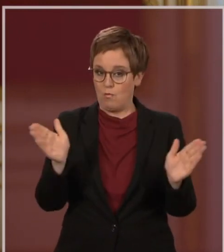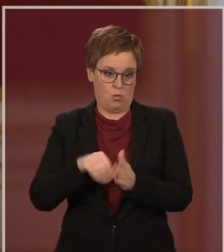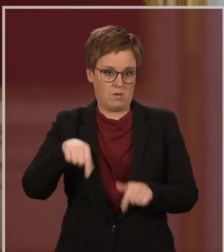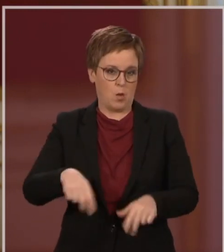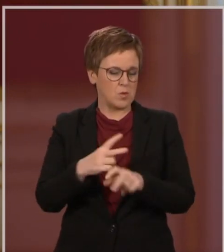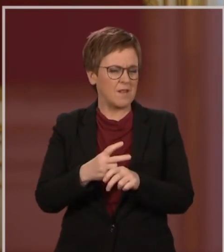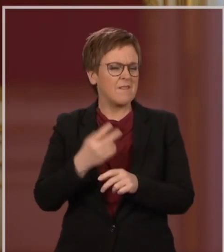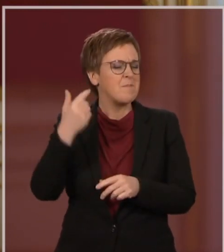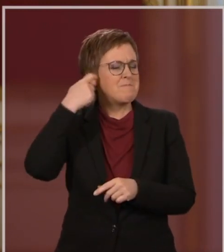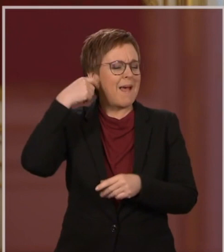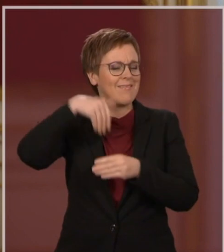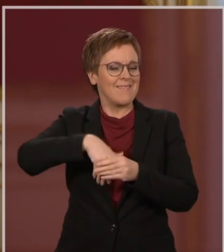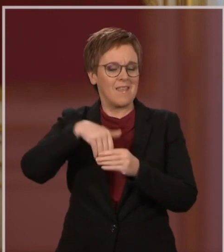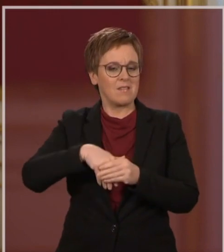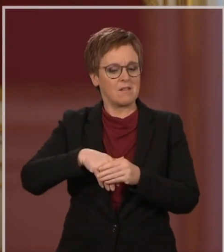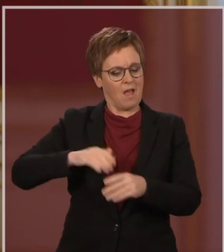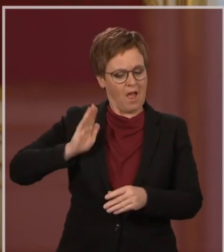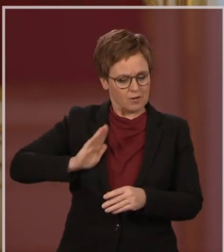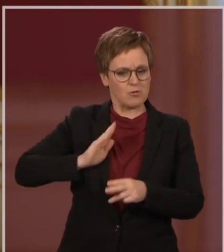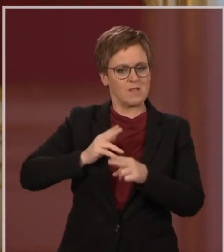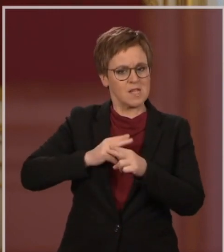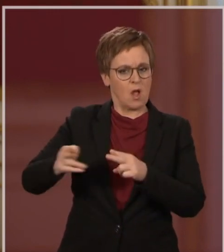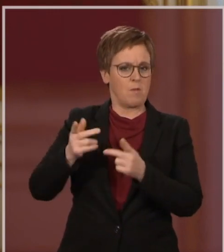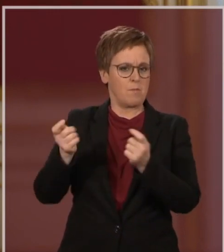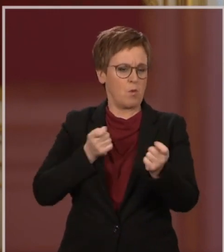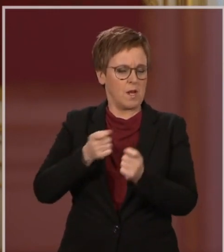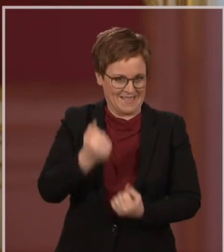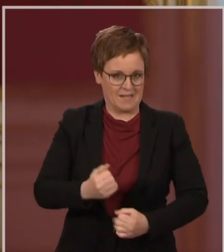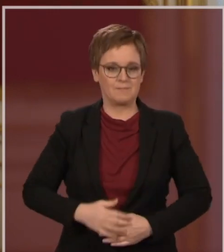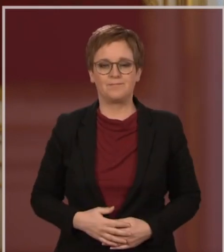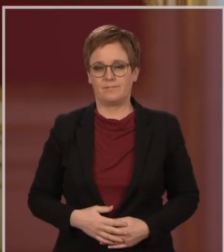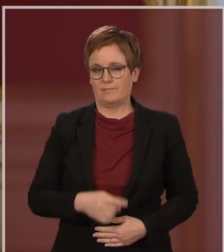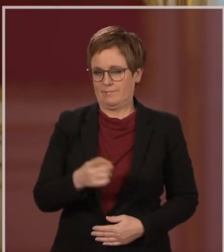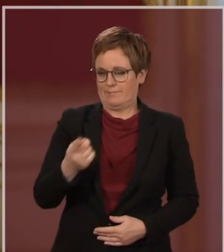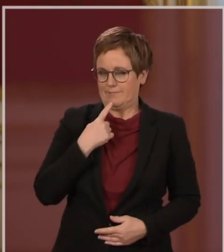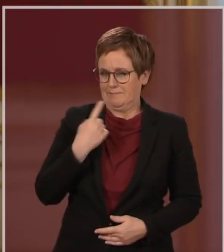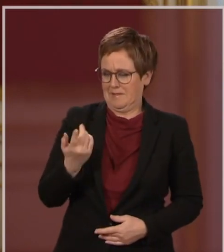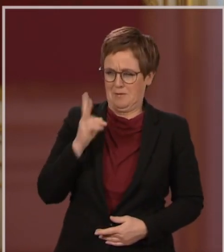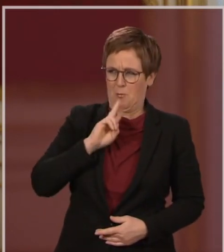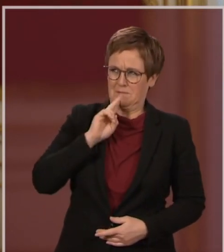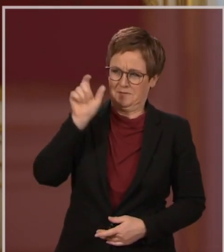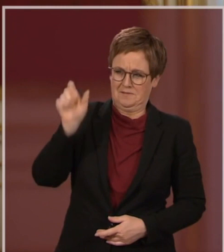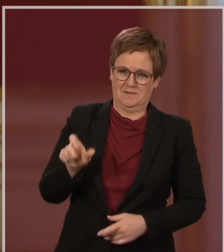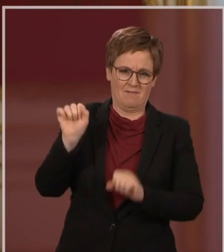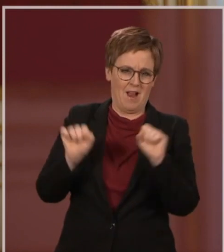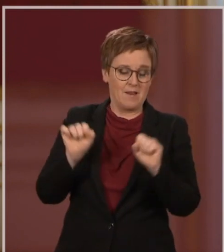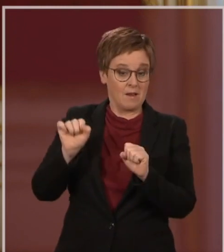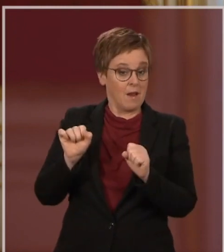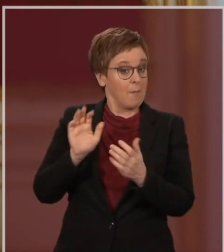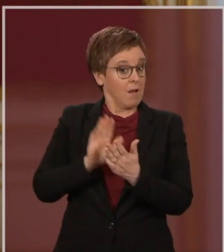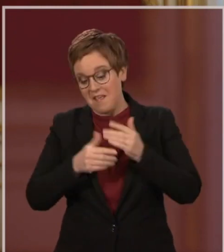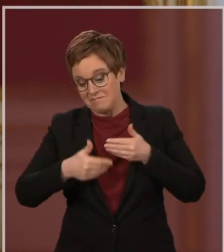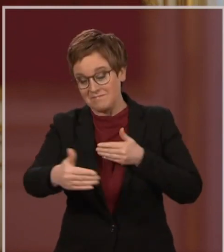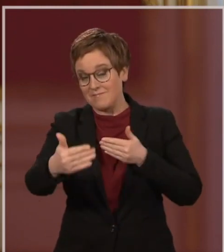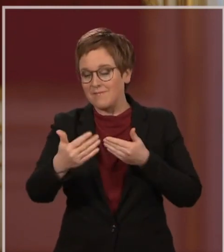sagen, dem Zweifel an der Integrität der Politik. Manche halten das für ein bisschen seltsam, aber es